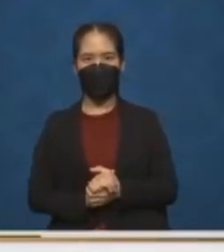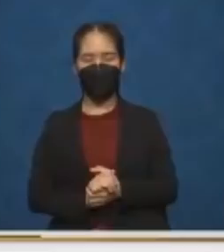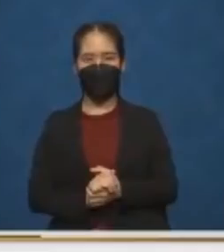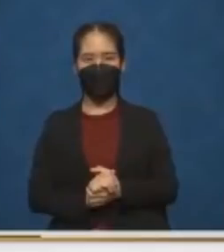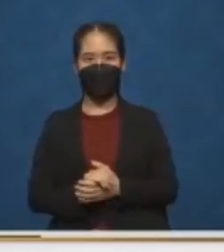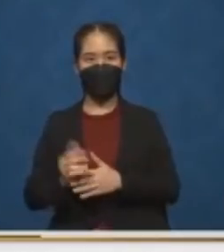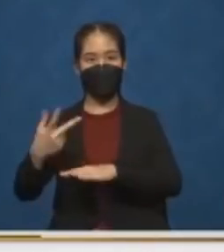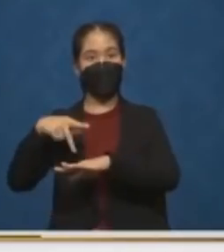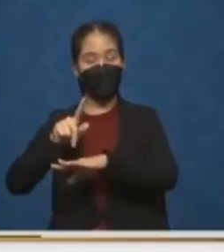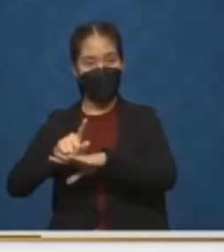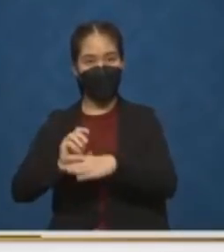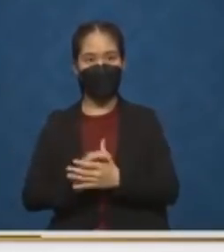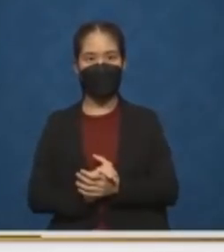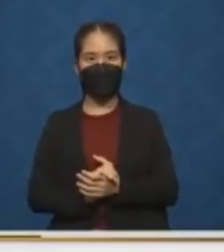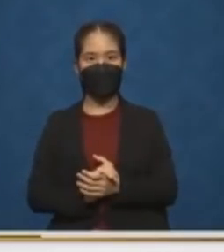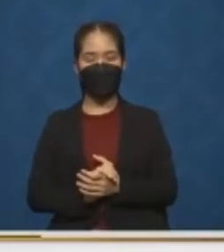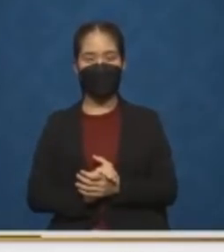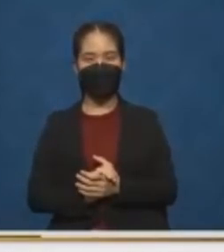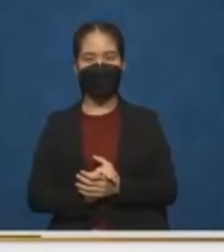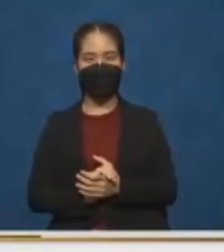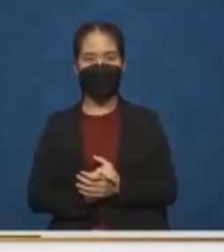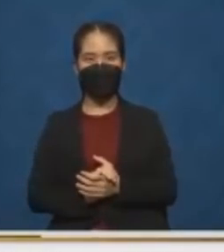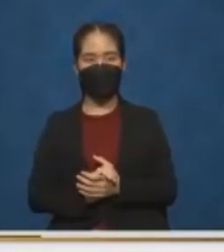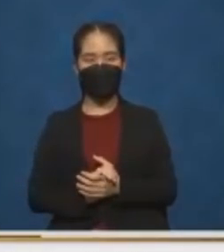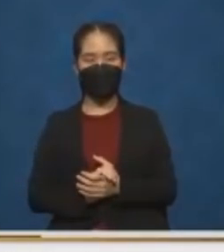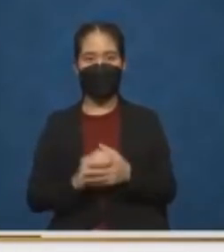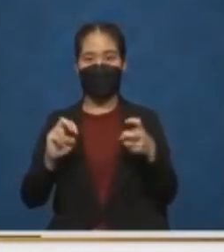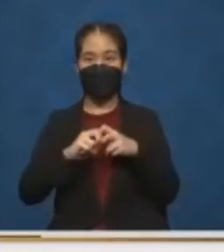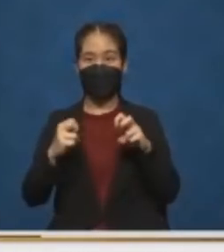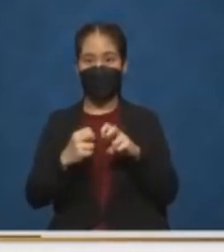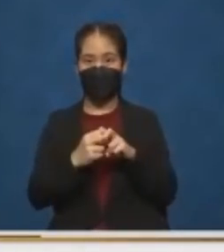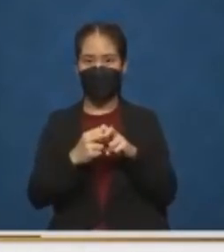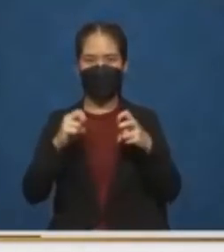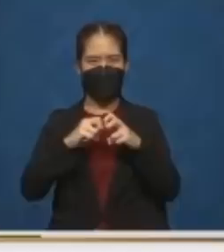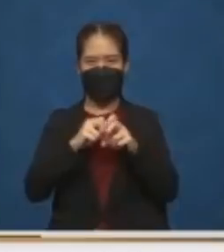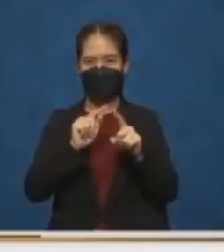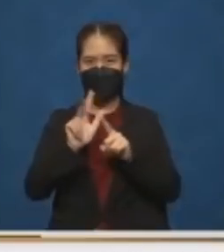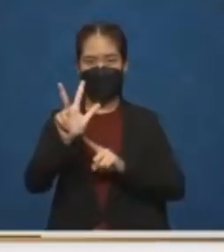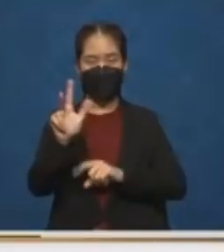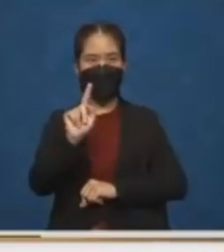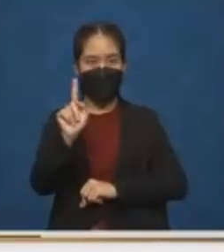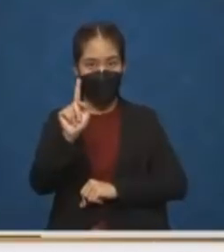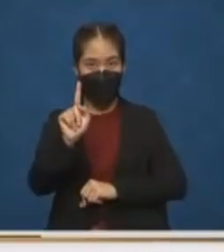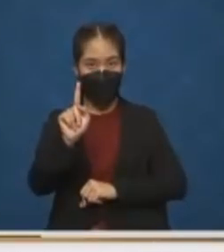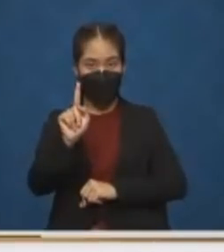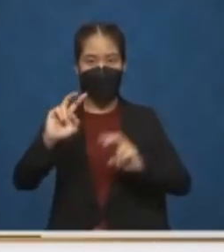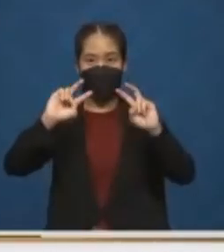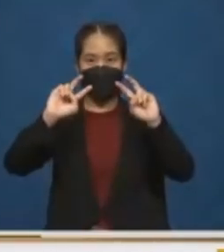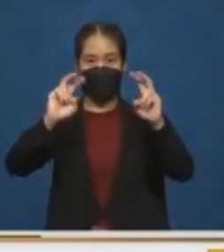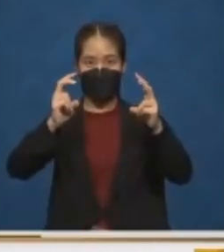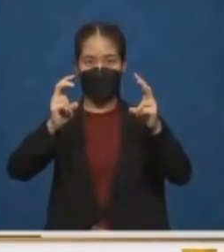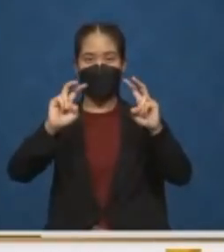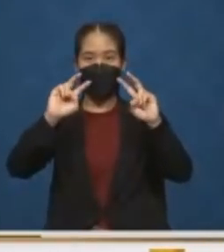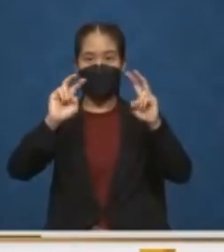ท่ประทานครับข้อลมเหลวข้อที่สามก็คือเรื่องของการกระจายวัคซีนลมเหลวเป็วัคซี